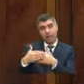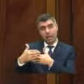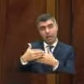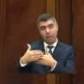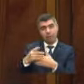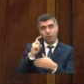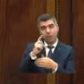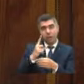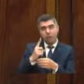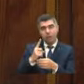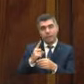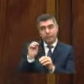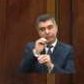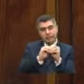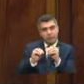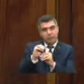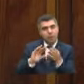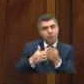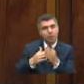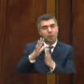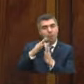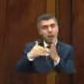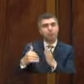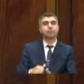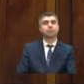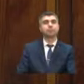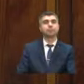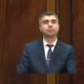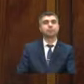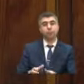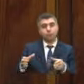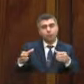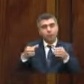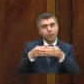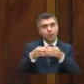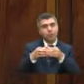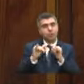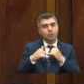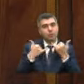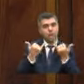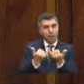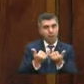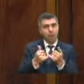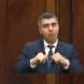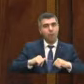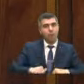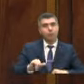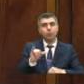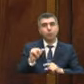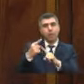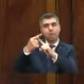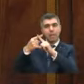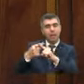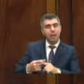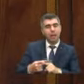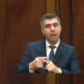يكمل الإعداد ديال المخطط الوطني للماء، غادي نجمعوا اللجنة الوزارية وغادي نشوفوا الاعتماد ديالو كيف سيتم في الشهور